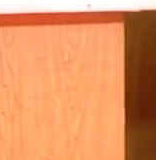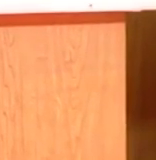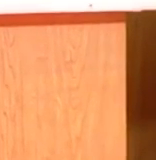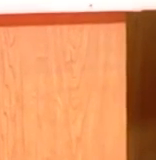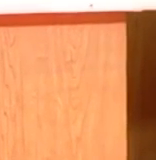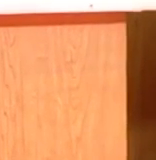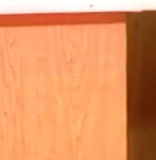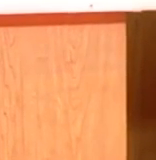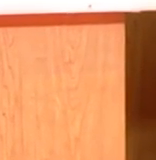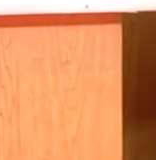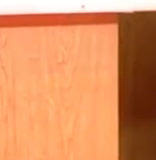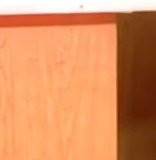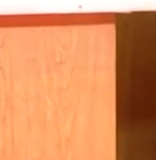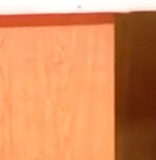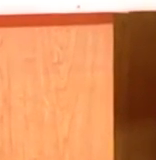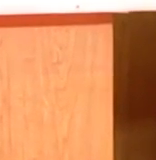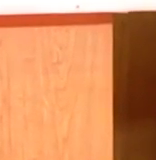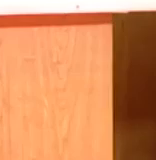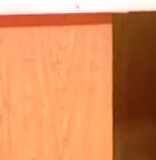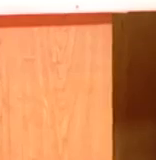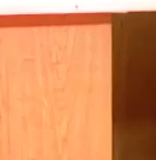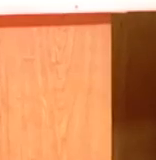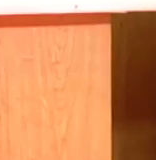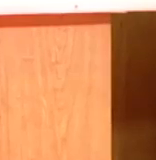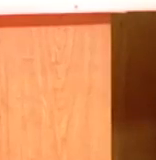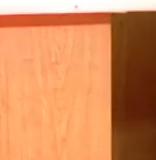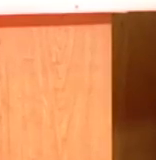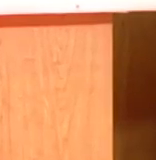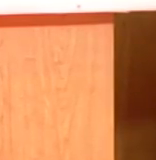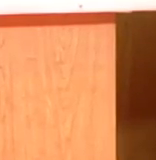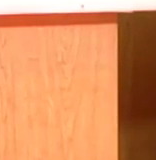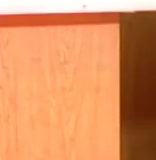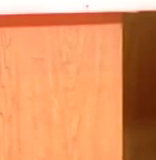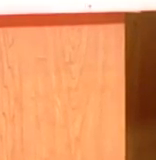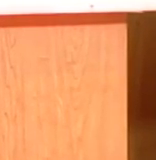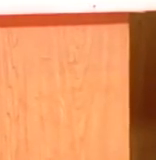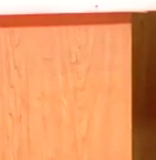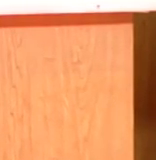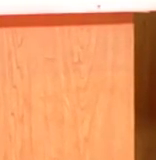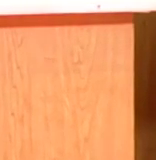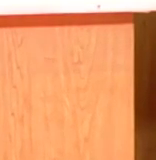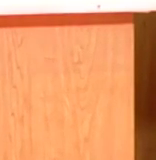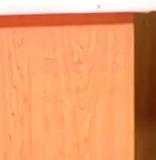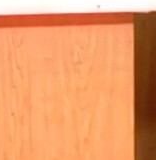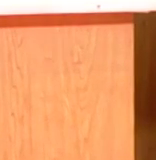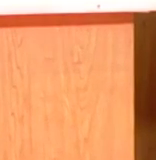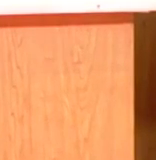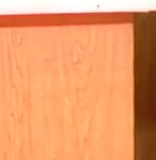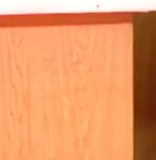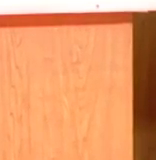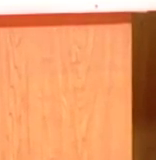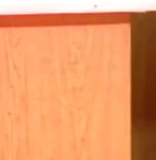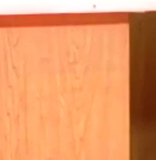youtube.com/GMA News. I-click lang ang subscribe button. At sa mga kapuso abroad, maaari kaming masubaybayan